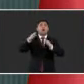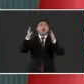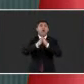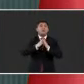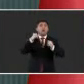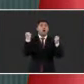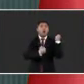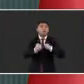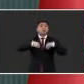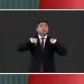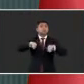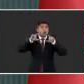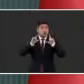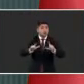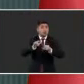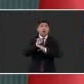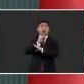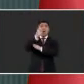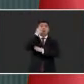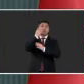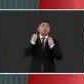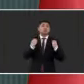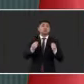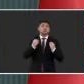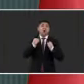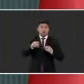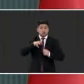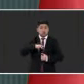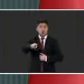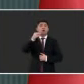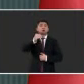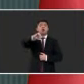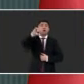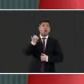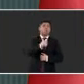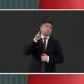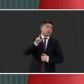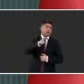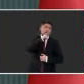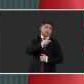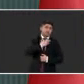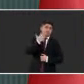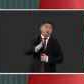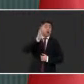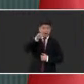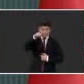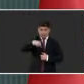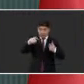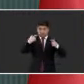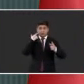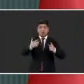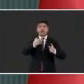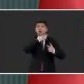satışlarının sürmesi, hayatın canlı şekilde akışı çok önemlidir. Şayet buralarda bir